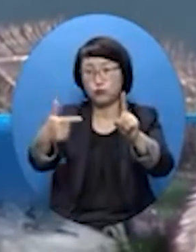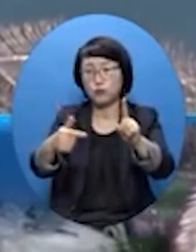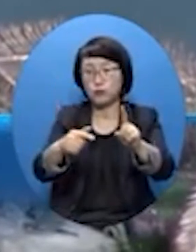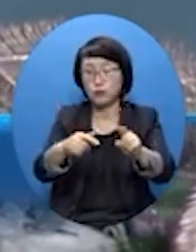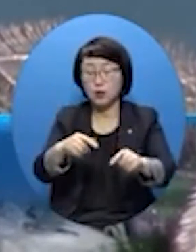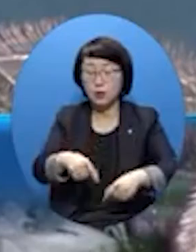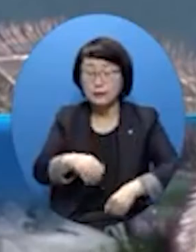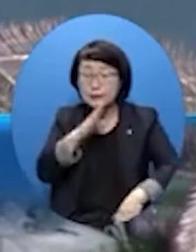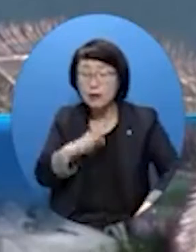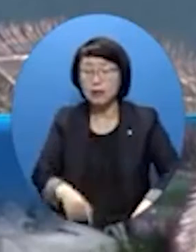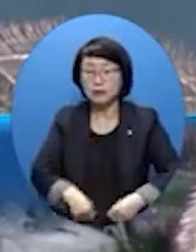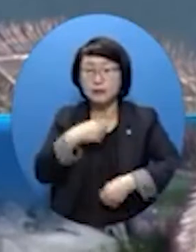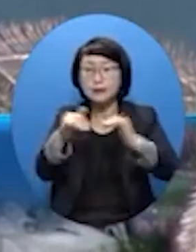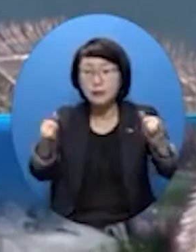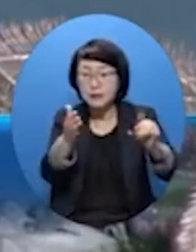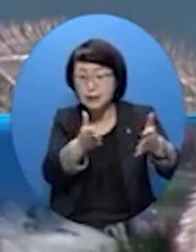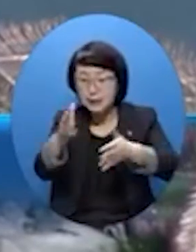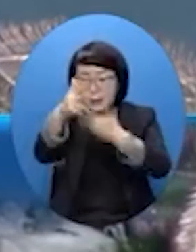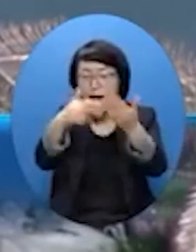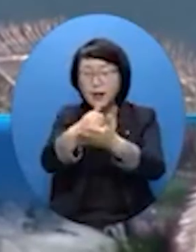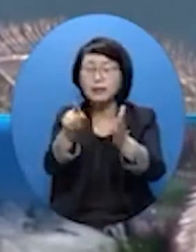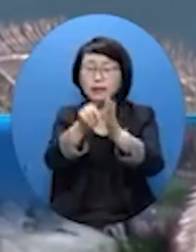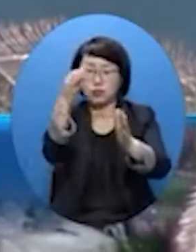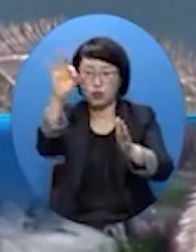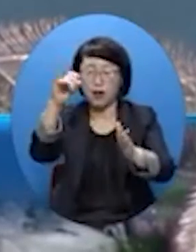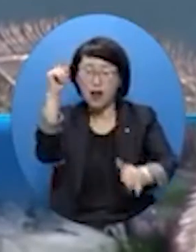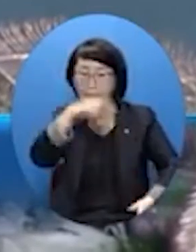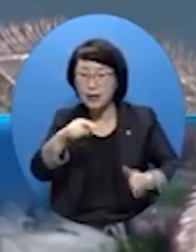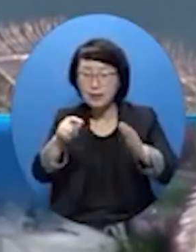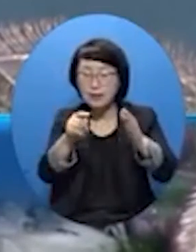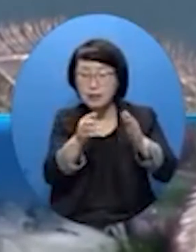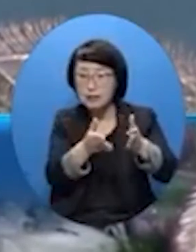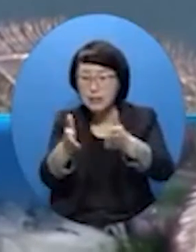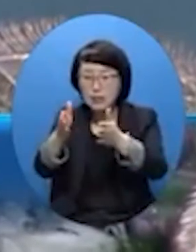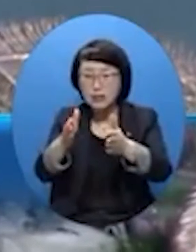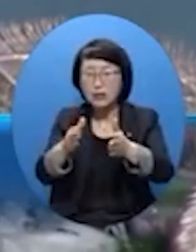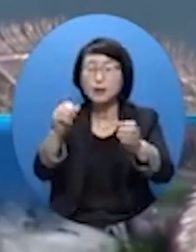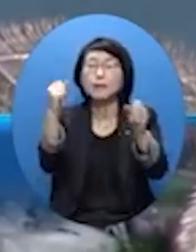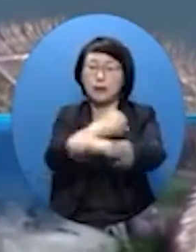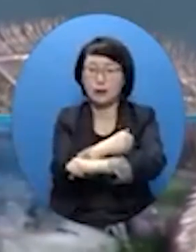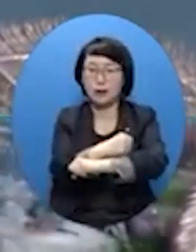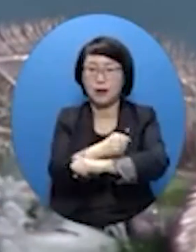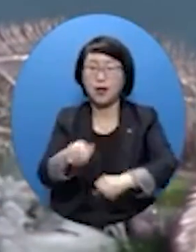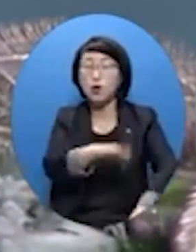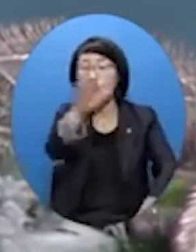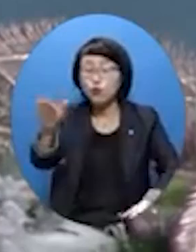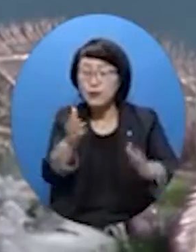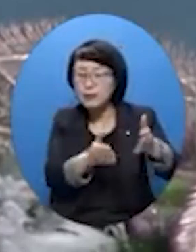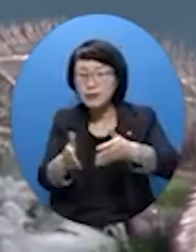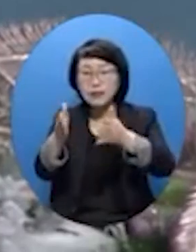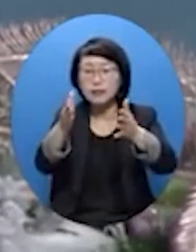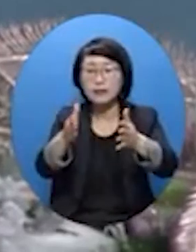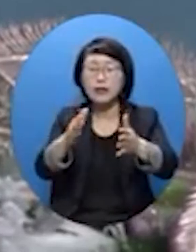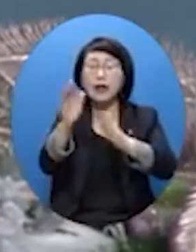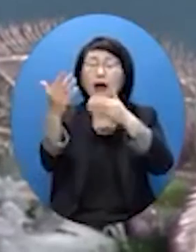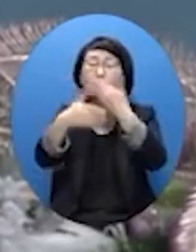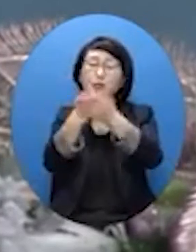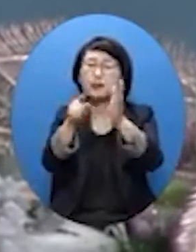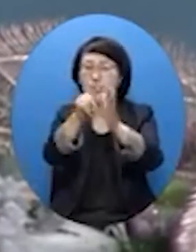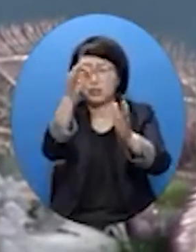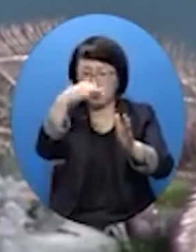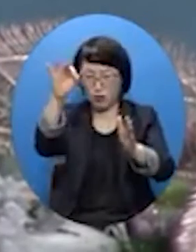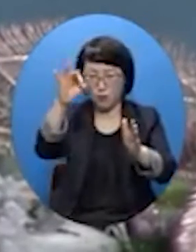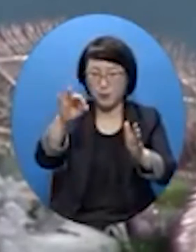무릇 의인들의 길은 야훼께서 인정하시나 악인들의 길은 망하리로다. 우리의 길을 하나님이 인정해 주시는 것입니다. 우리의 길이